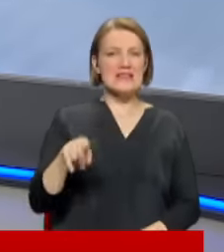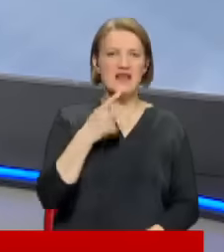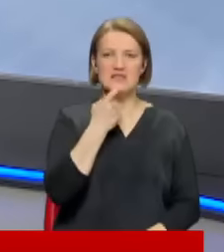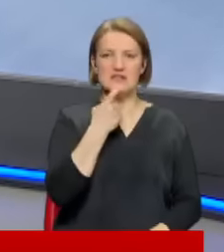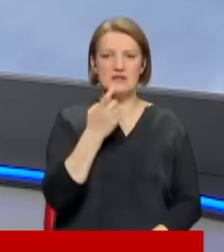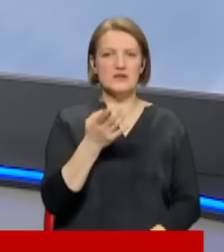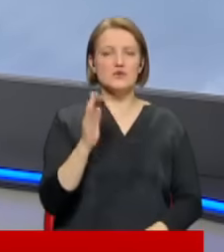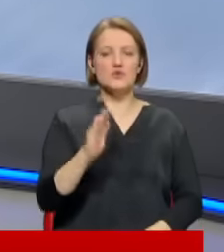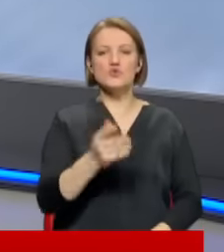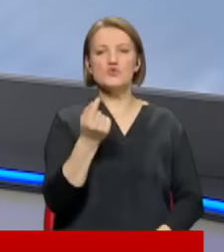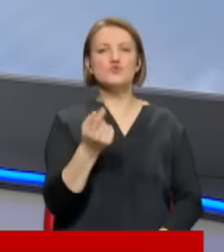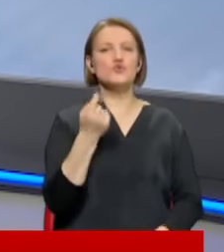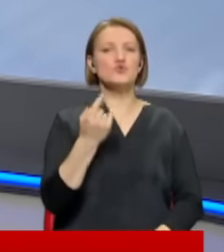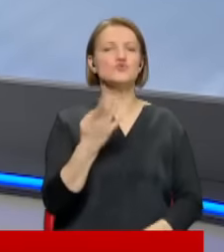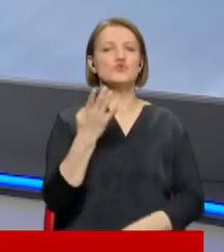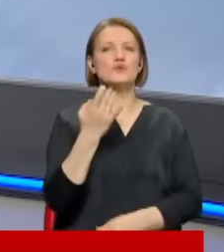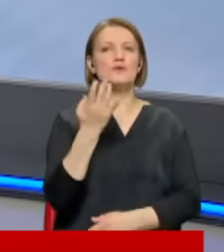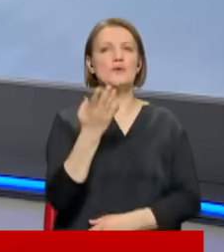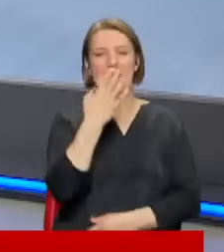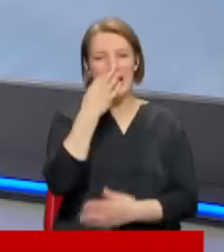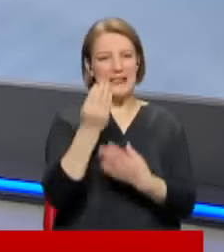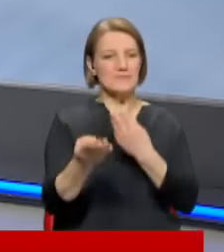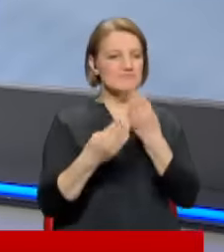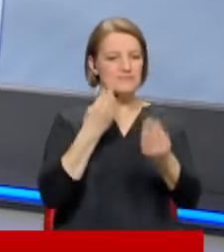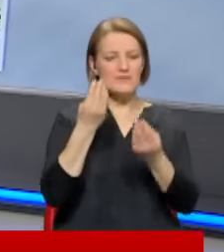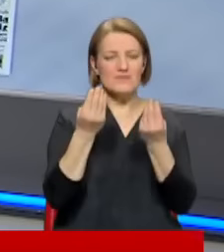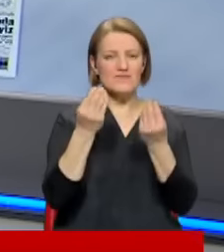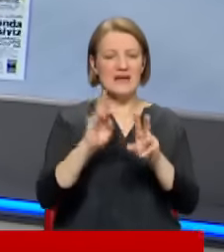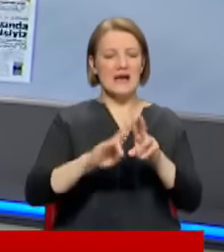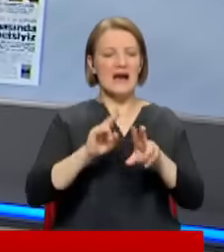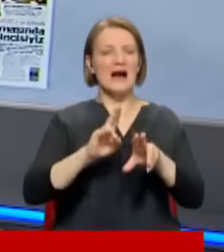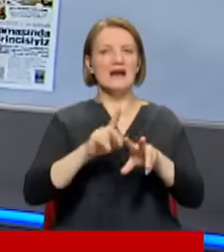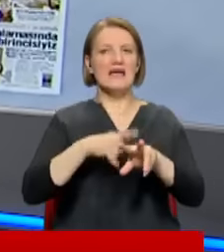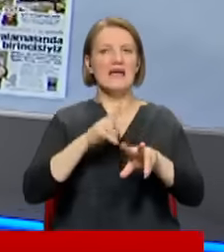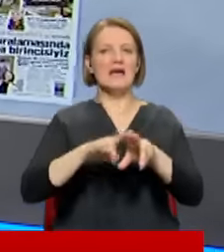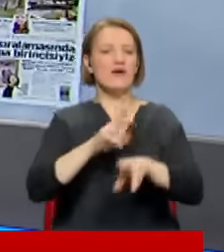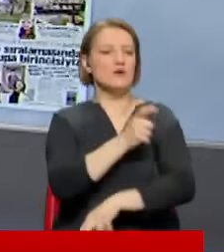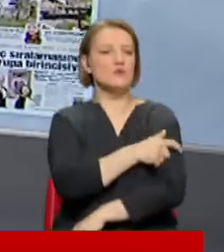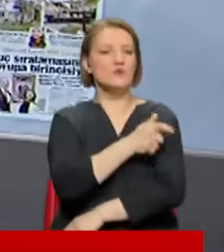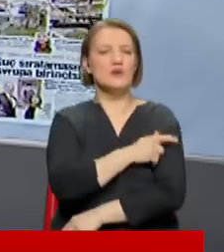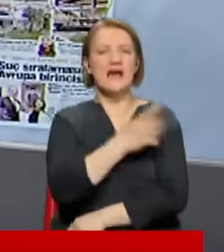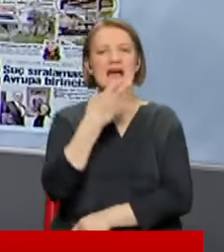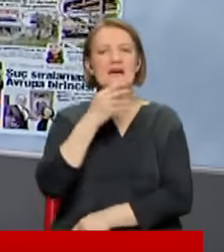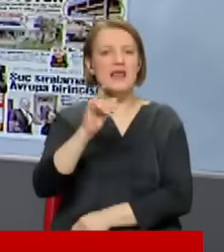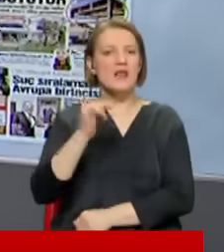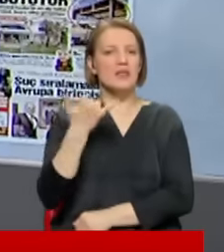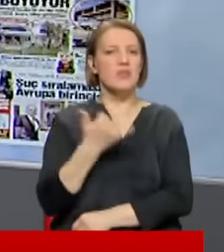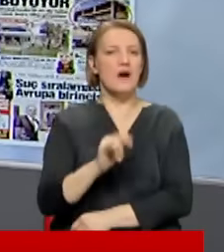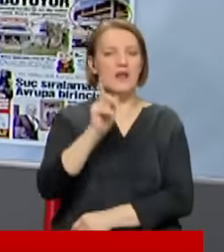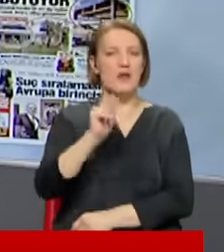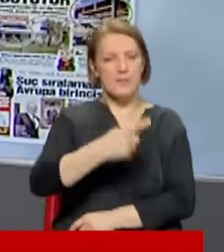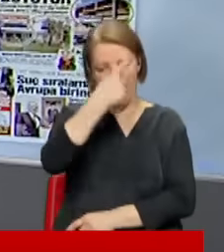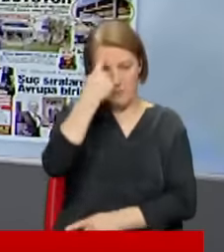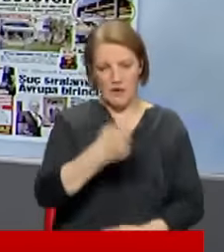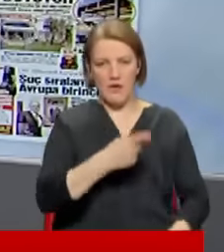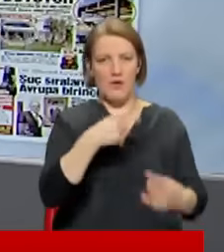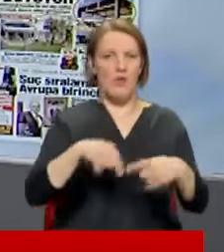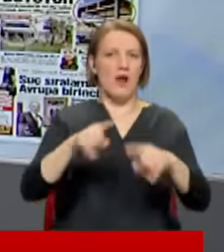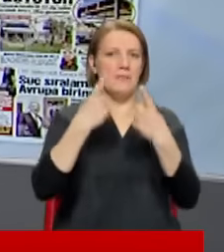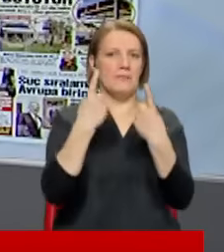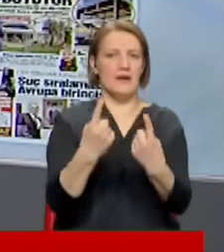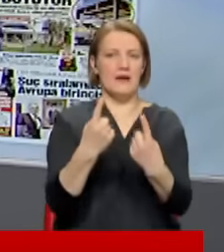senesi, küçük küçük jestler de yapıldı emeklere. KYK yurtlarında tatil yapabilme imkanı onlardan